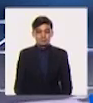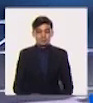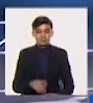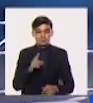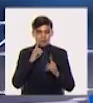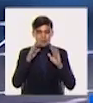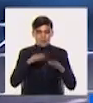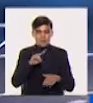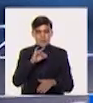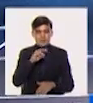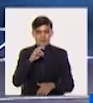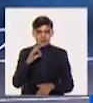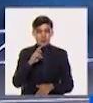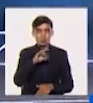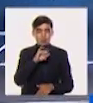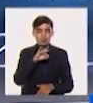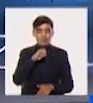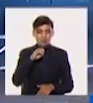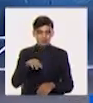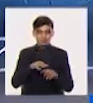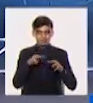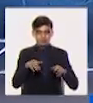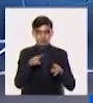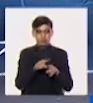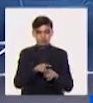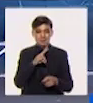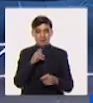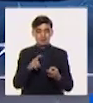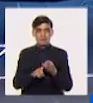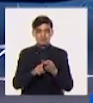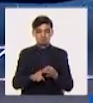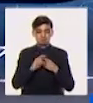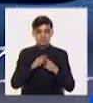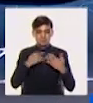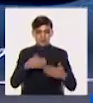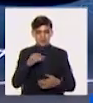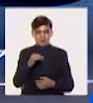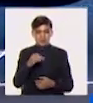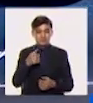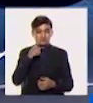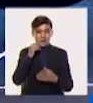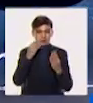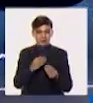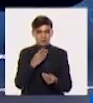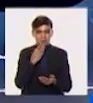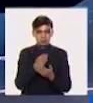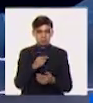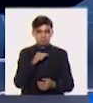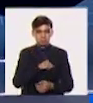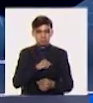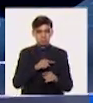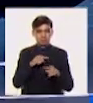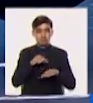Мәжіліс спикері Нұрлан Нығматулин де коронавирус жұқтырды. Төменгі палатаның төрағасы кешеден бастап өзін